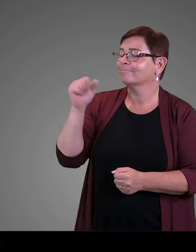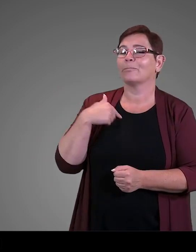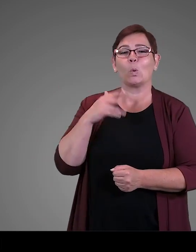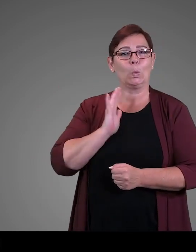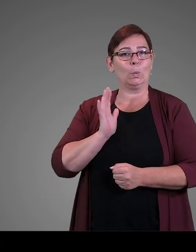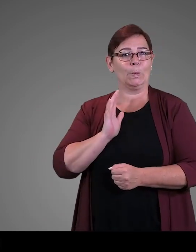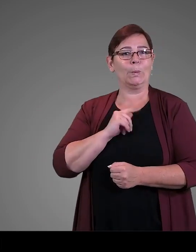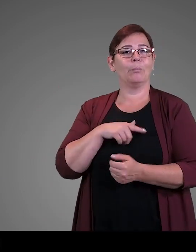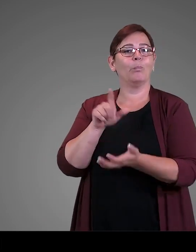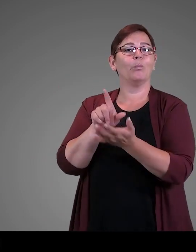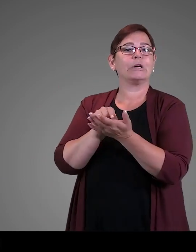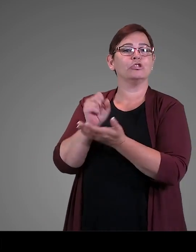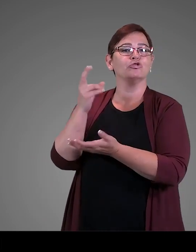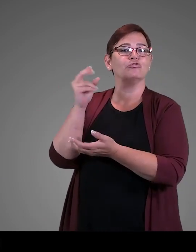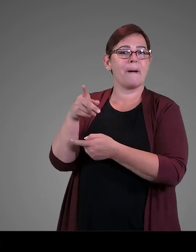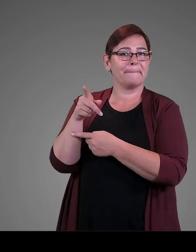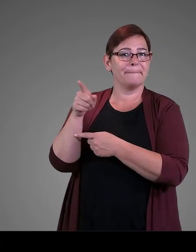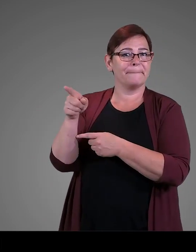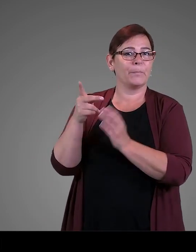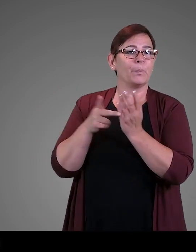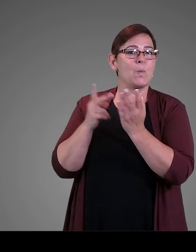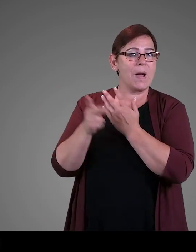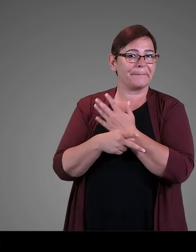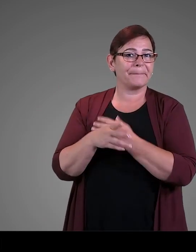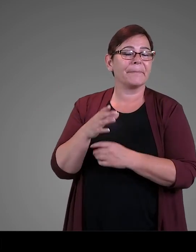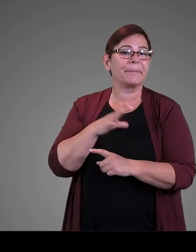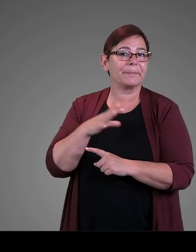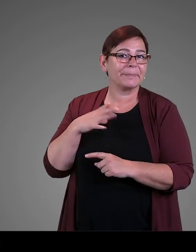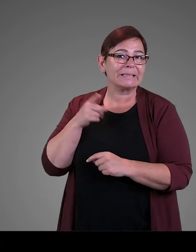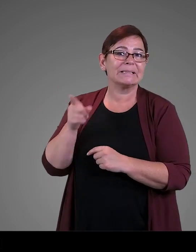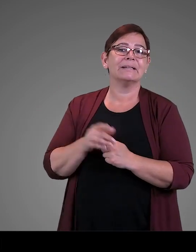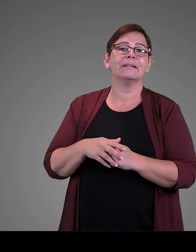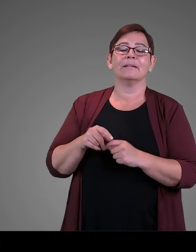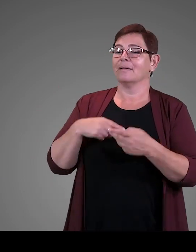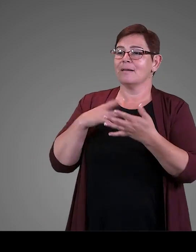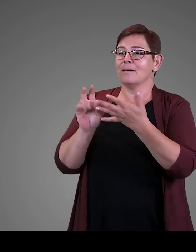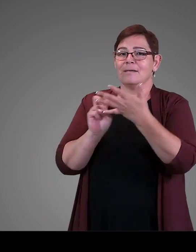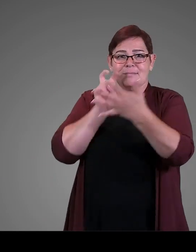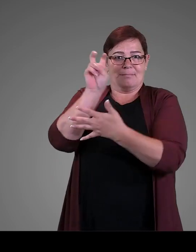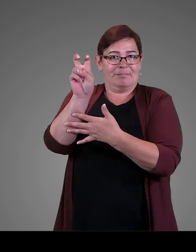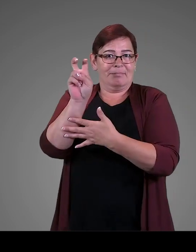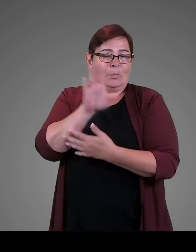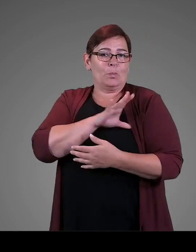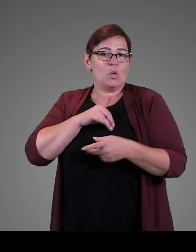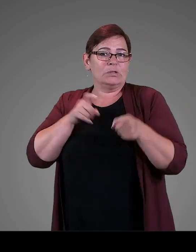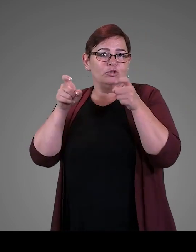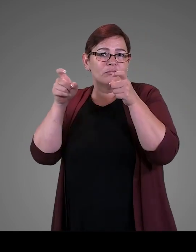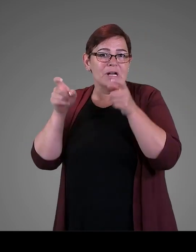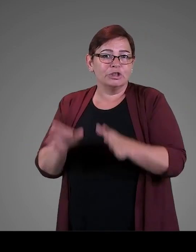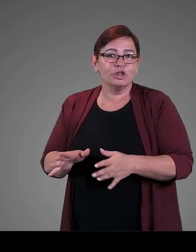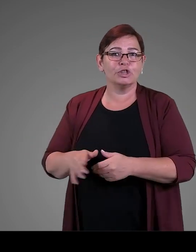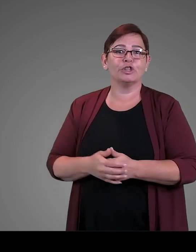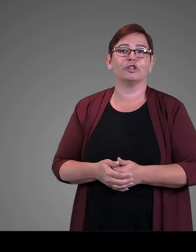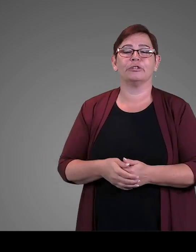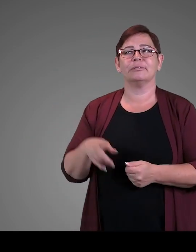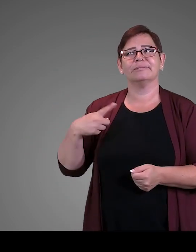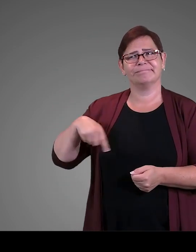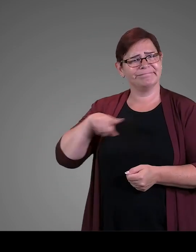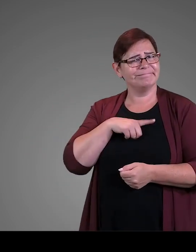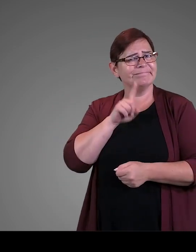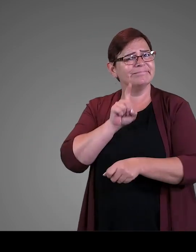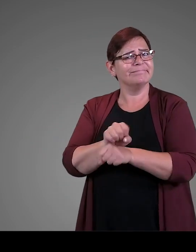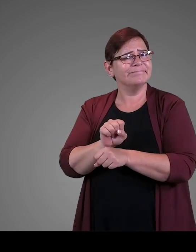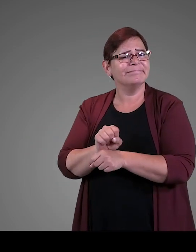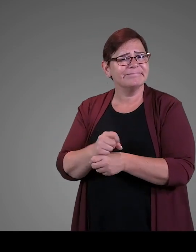Oui. Donc, j'étais sur le comité de programmation de l'imprimerie avant, puis là, j'ai fait le saut vers le CA.